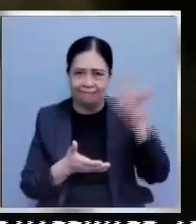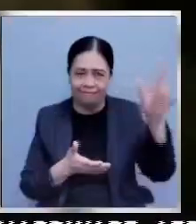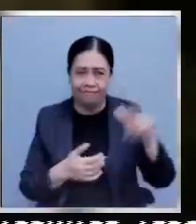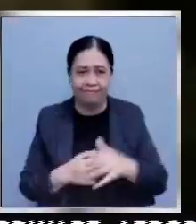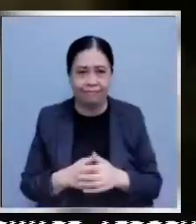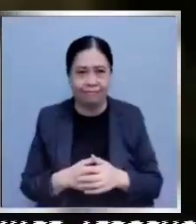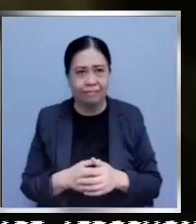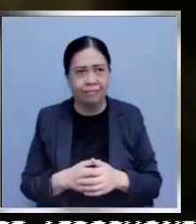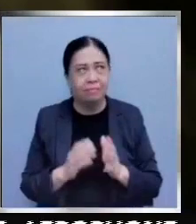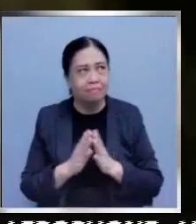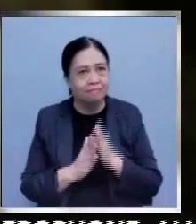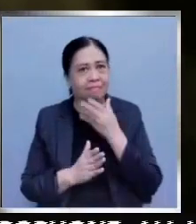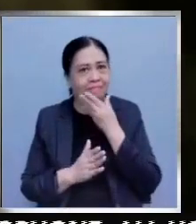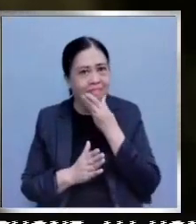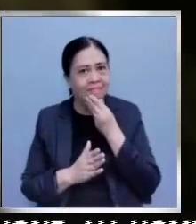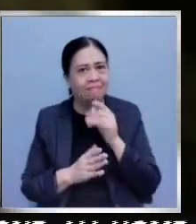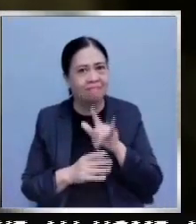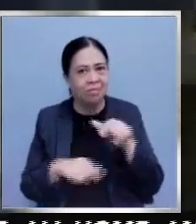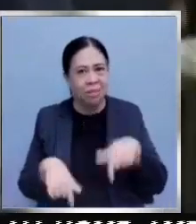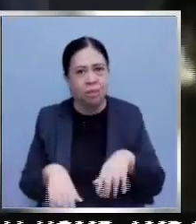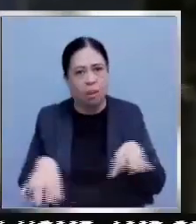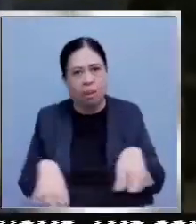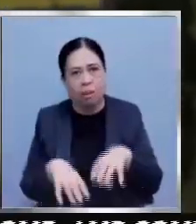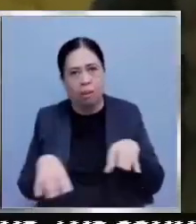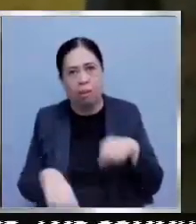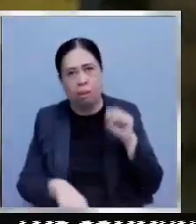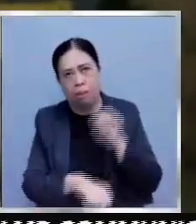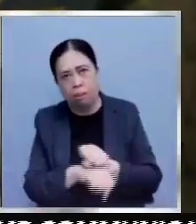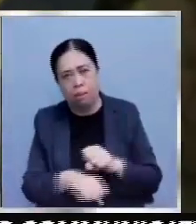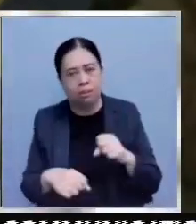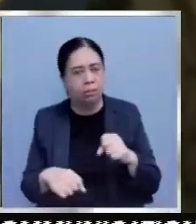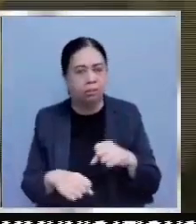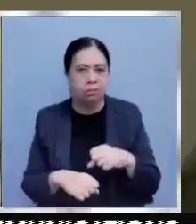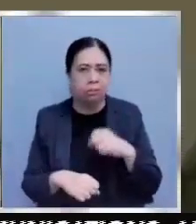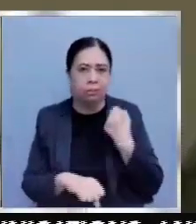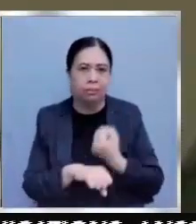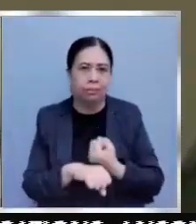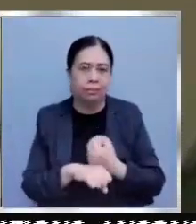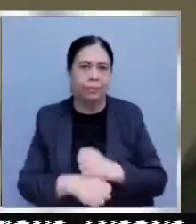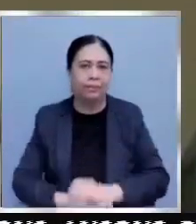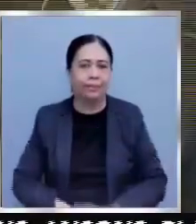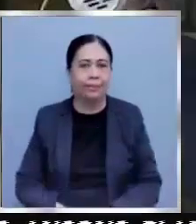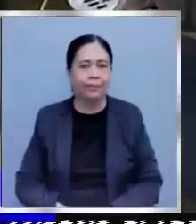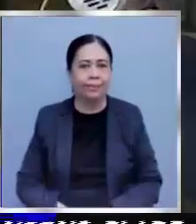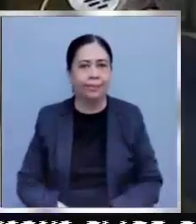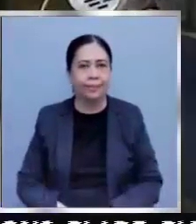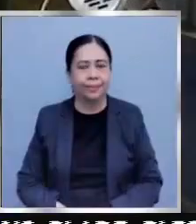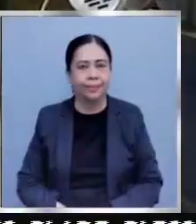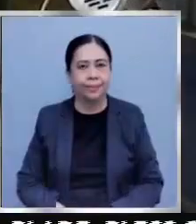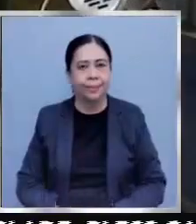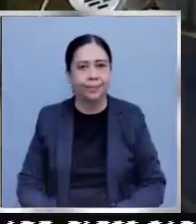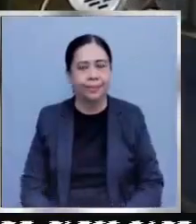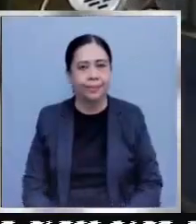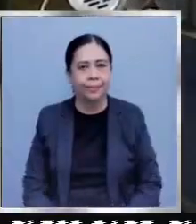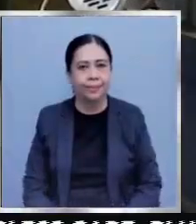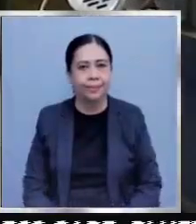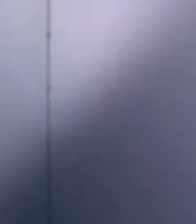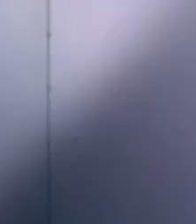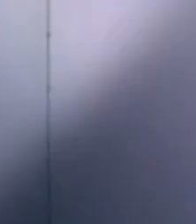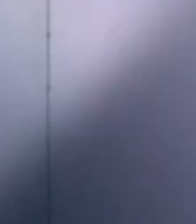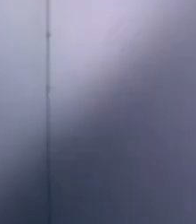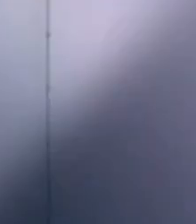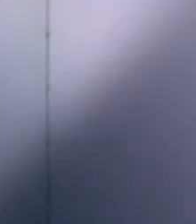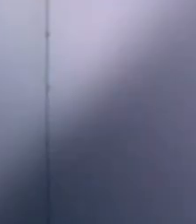ang kita dito minimum lang naman eh para sa GMA integrated newss Macky pulido nakatutok 24 Oras